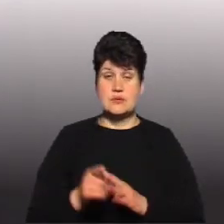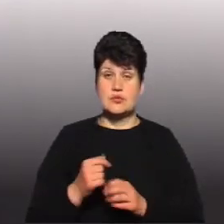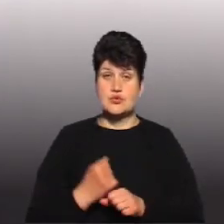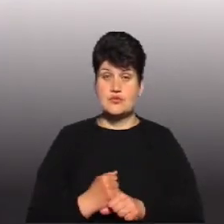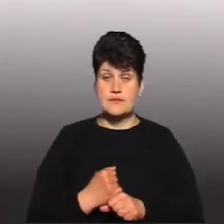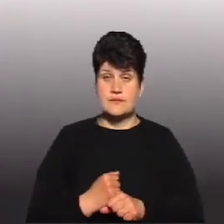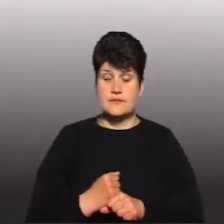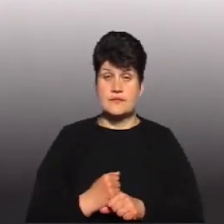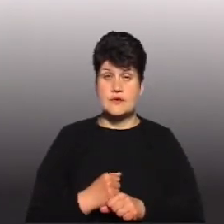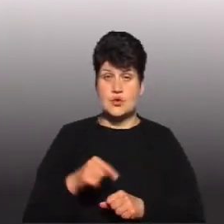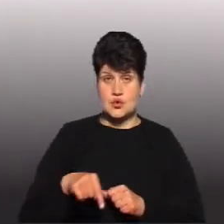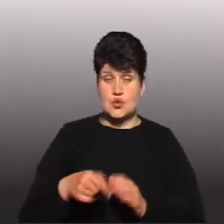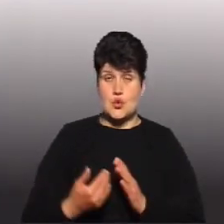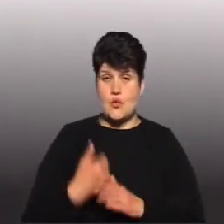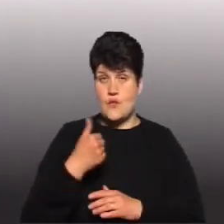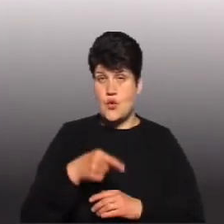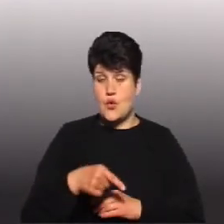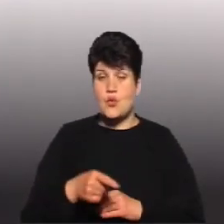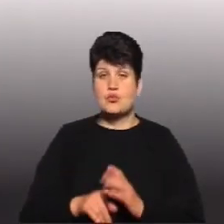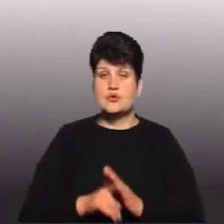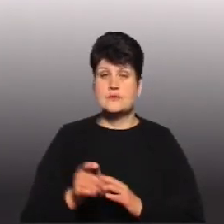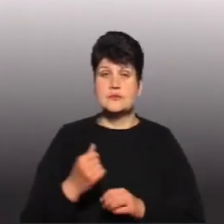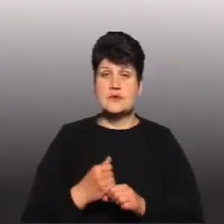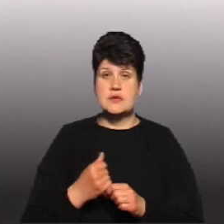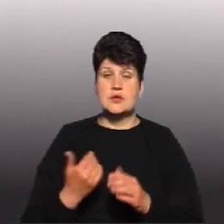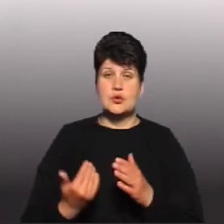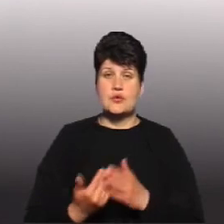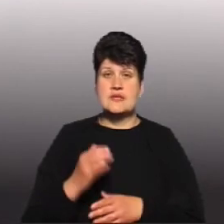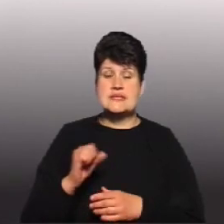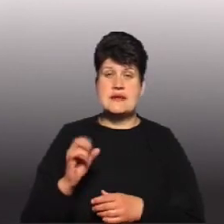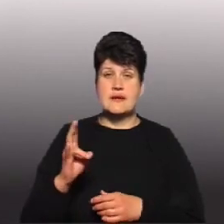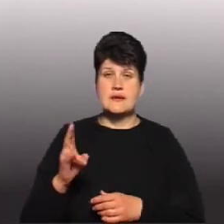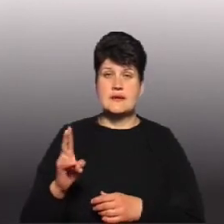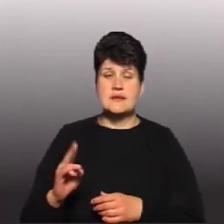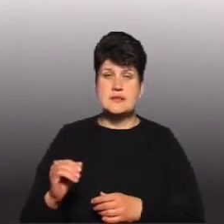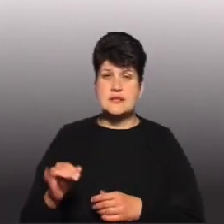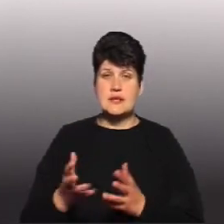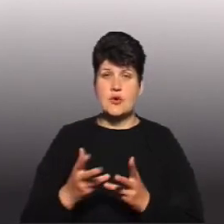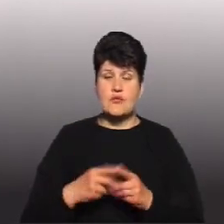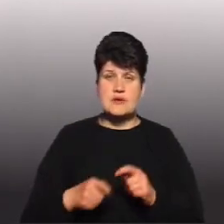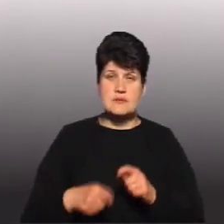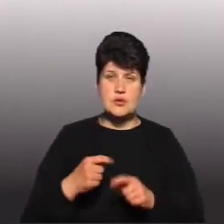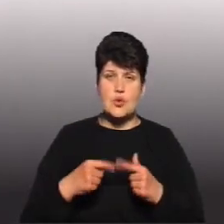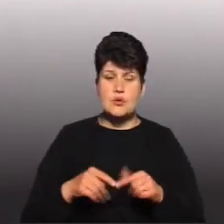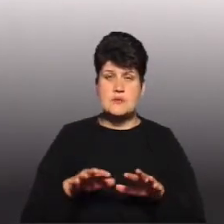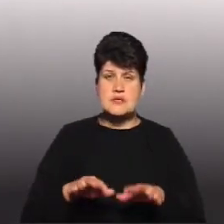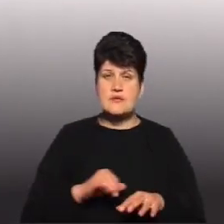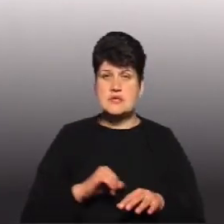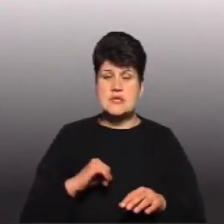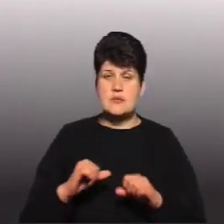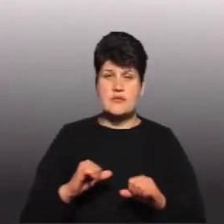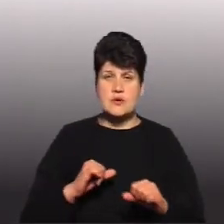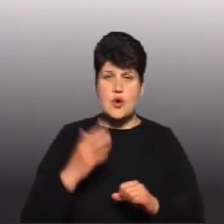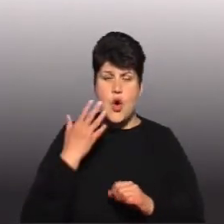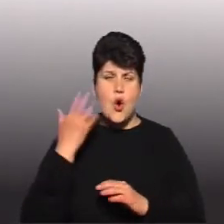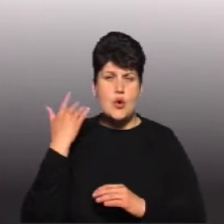року наступили дії, і ми можемо застосовувати санкції по нарахуванню збитків органу місцевого самоврядування. Колись цього не можна було